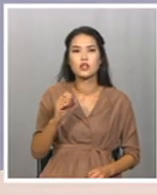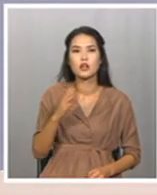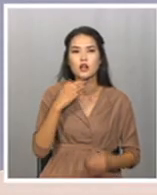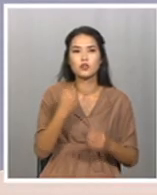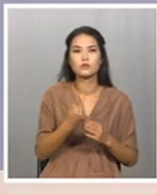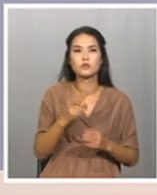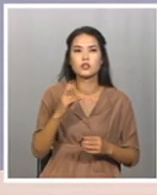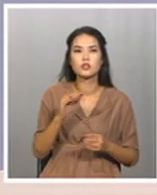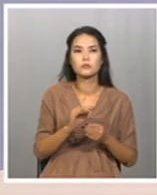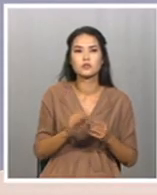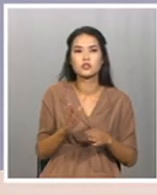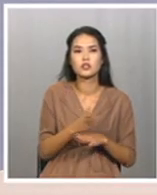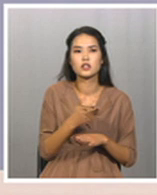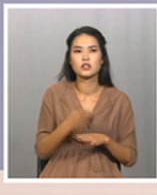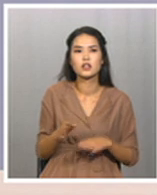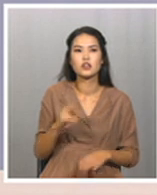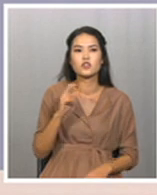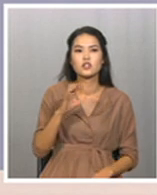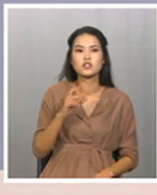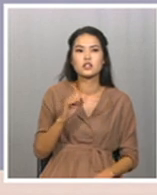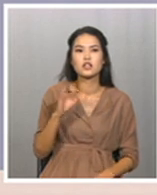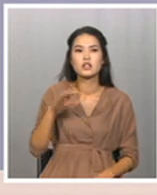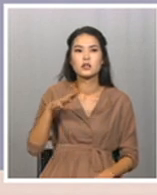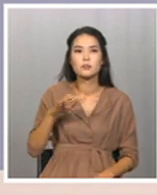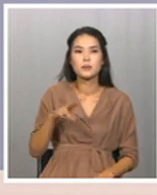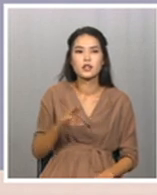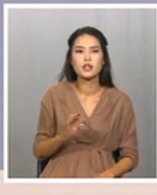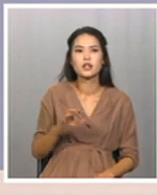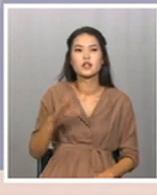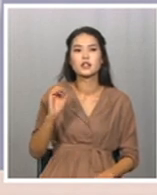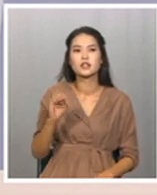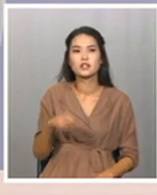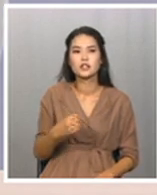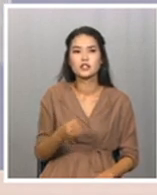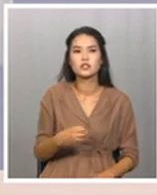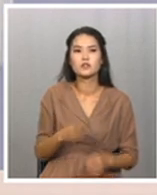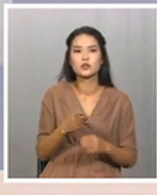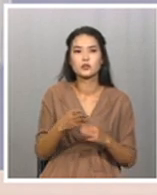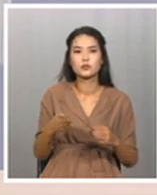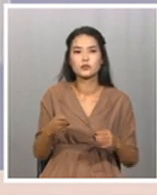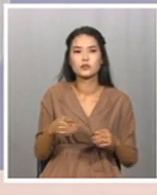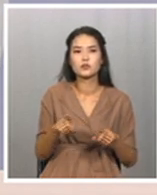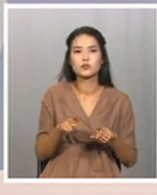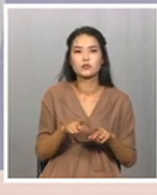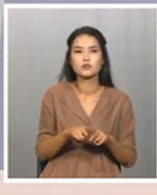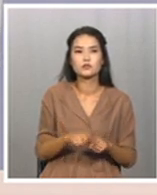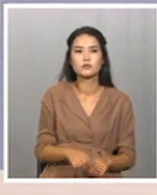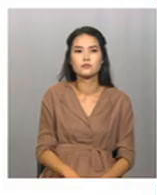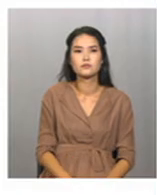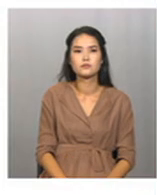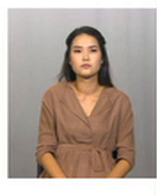не пишутся раздельно. Частицы именно, единственно пишутся с удвоенной н.